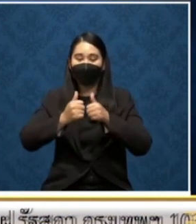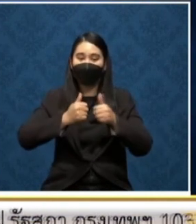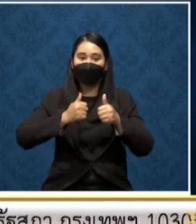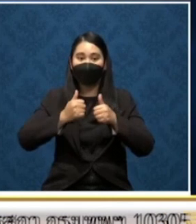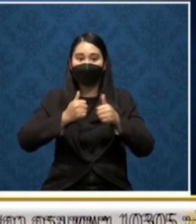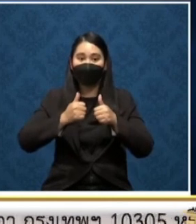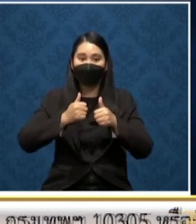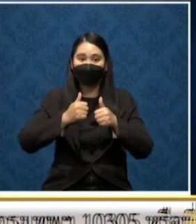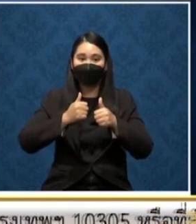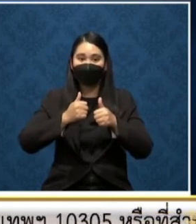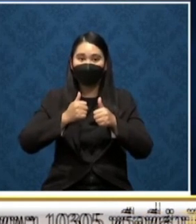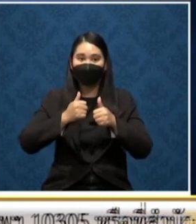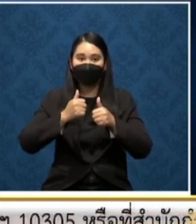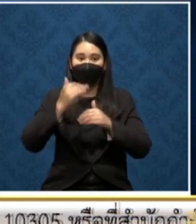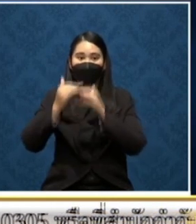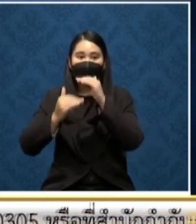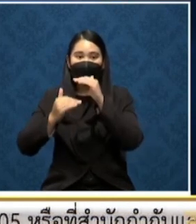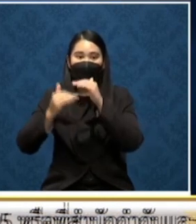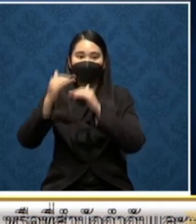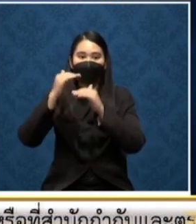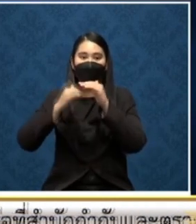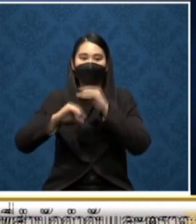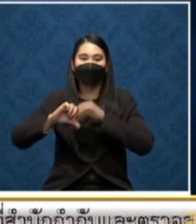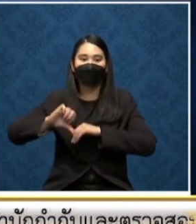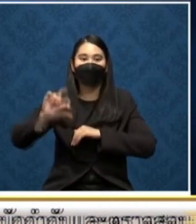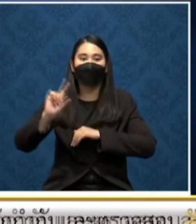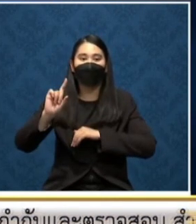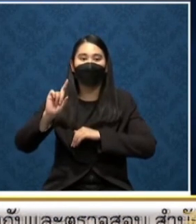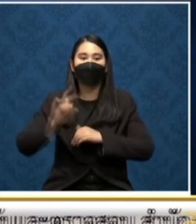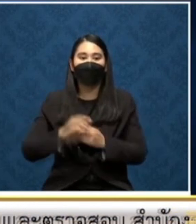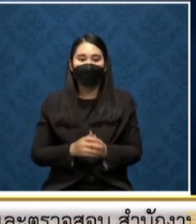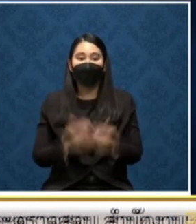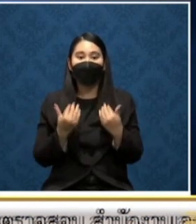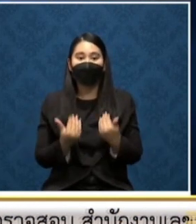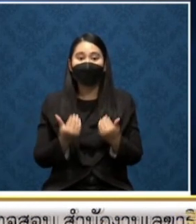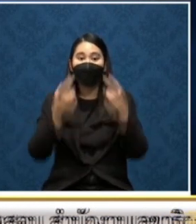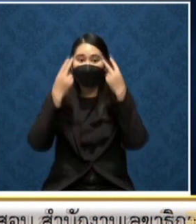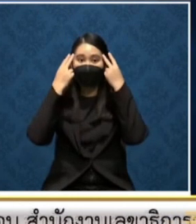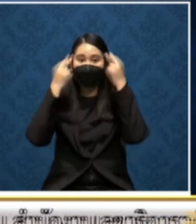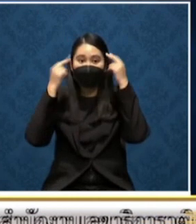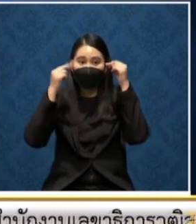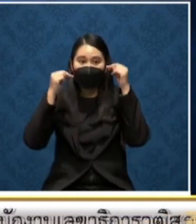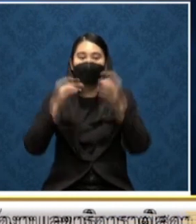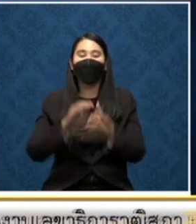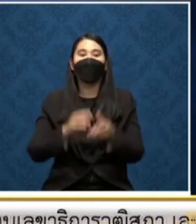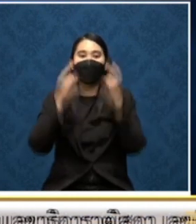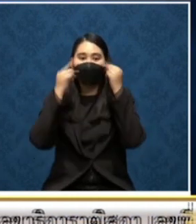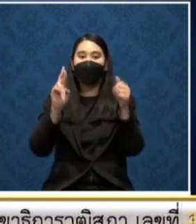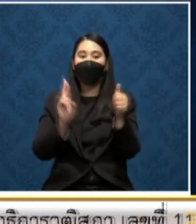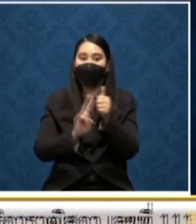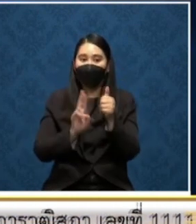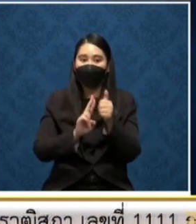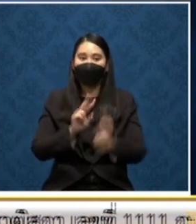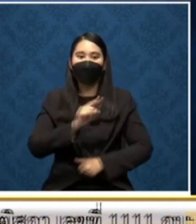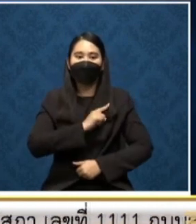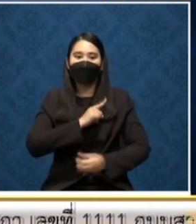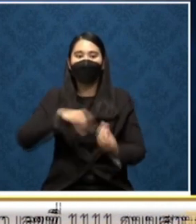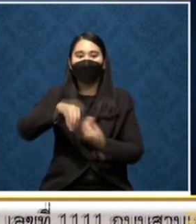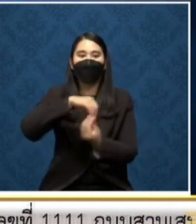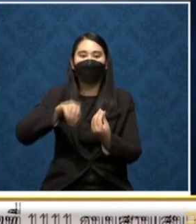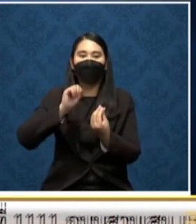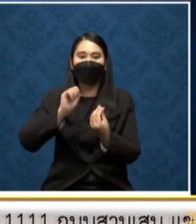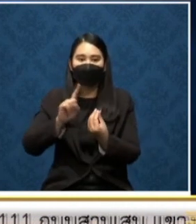ำหนักทั้งหาของมีประโยชน์ทั้งออกกำลังกายทุกอย่างมันต้องมาพร้อมกันนะครับเพราะนั้นกาแฟ Easy Coffee ที่ผมเลือกมาเนี่ยนะครับ